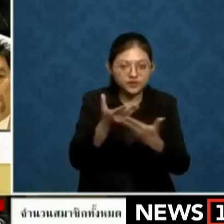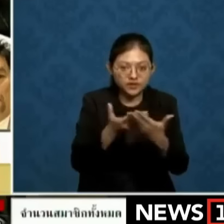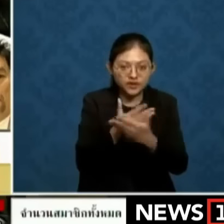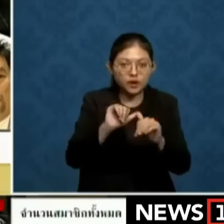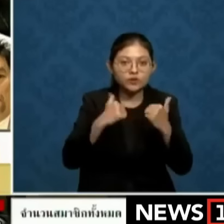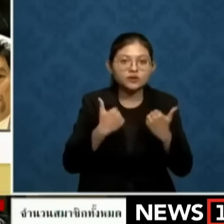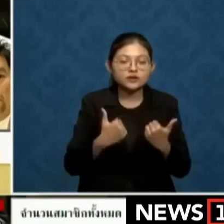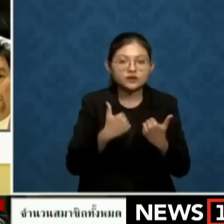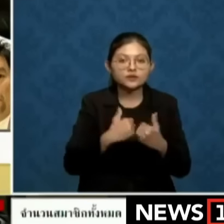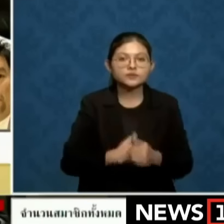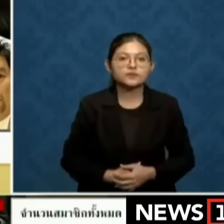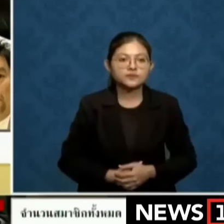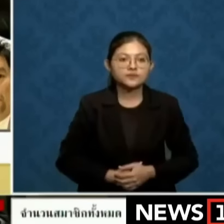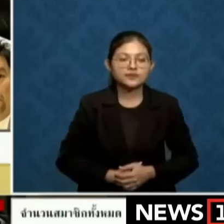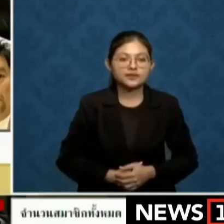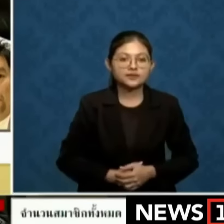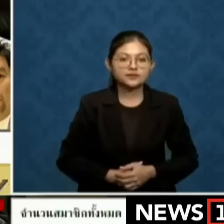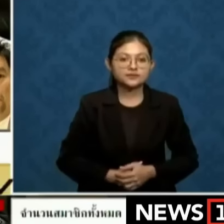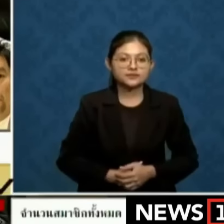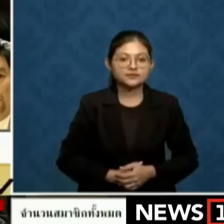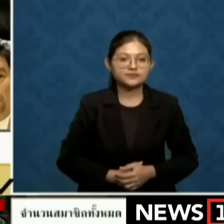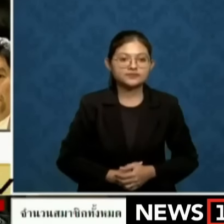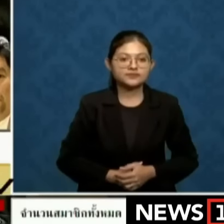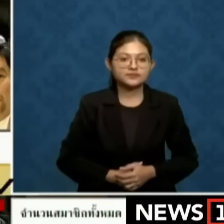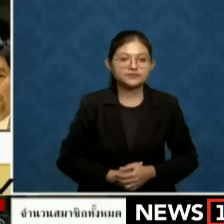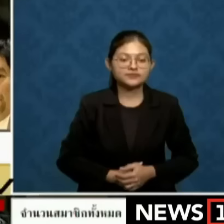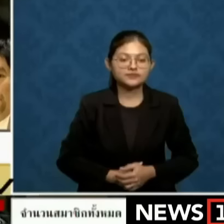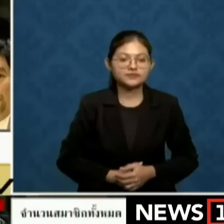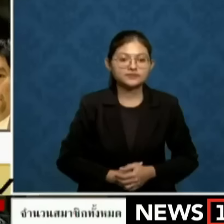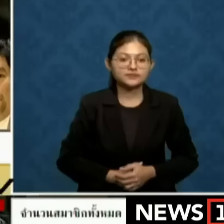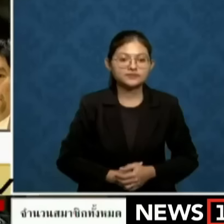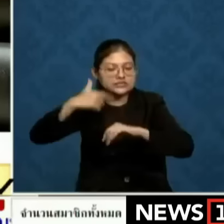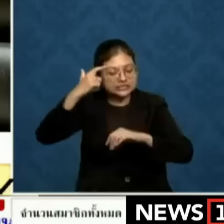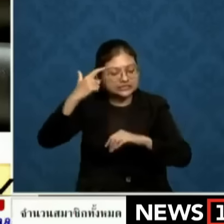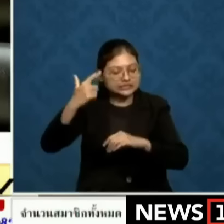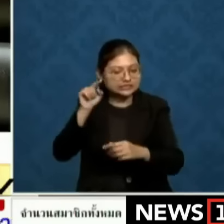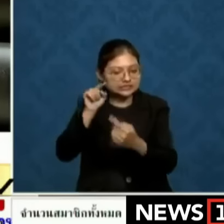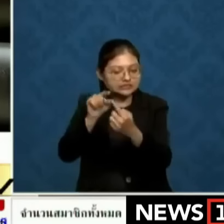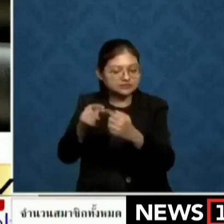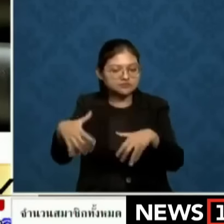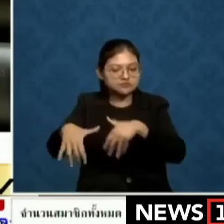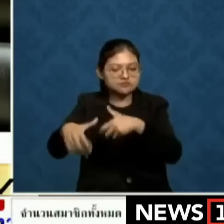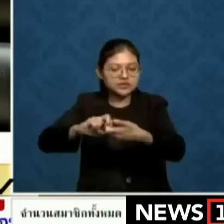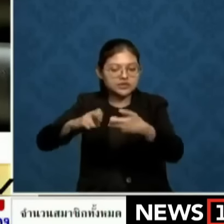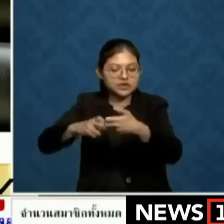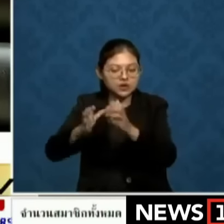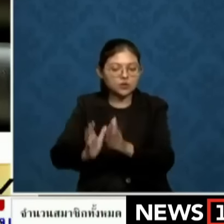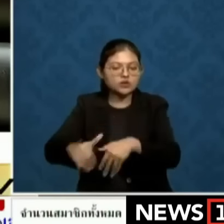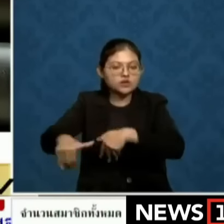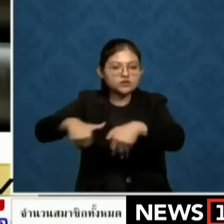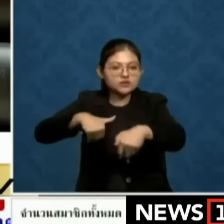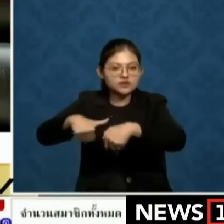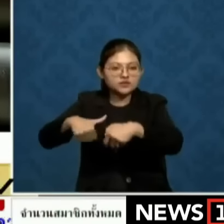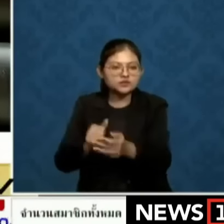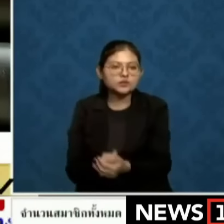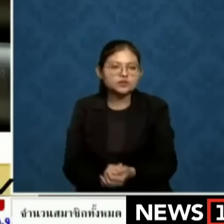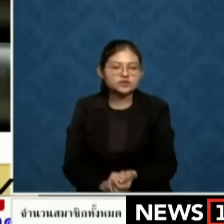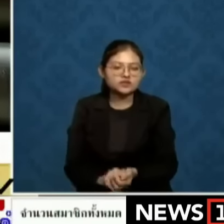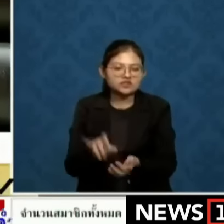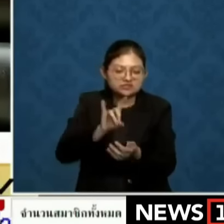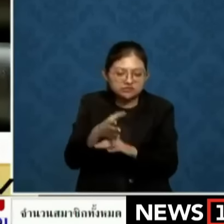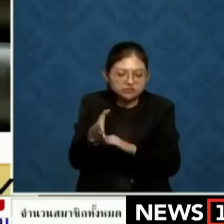แล้วก็คุณพิทักษ์เดชเดโชค่ะบอกว่าปัญหาการลักลอบนำเข้าหรือการขออนุญาตเอามาเพื่อทดลองแล้วมันอาจจะหลุ